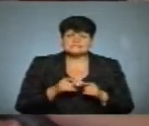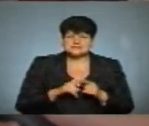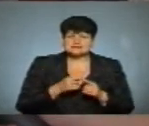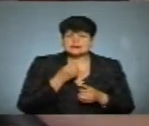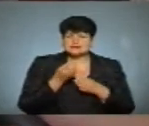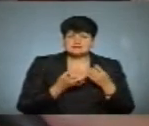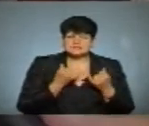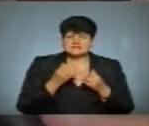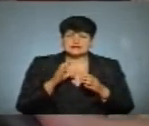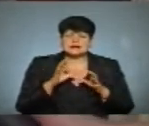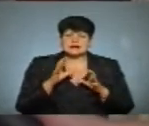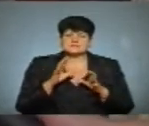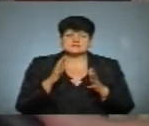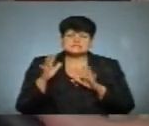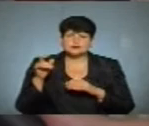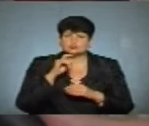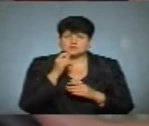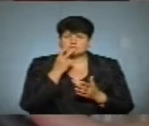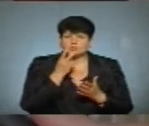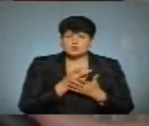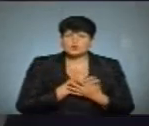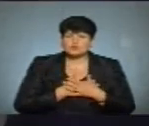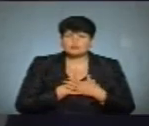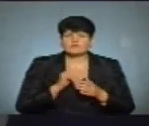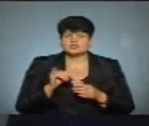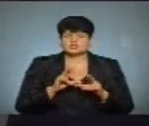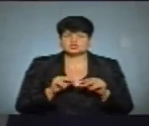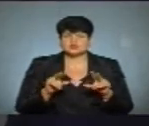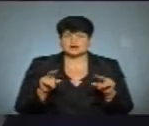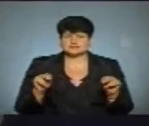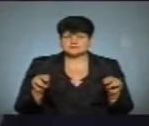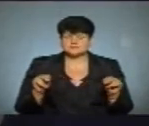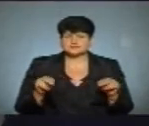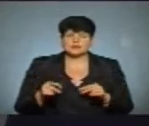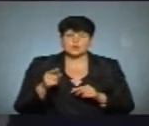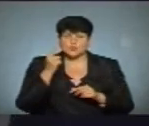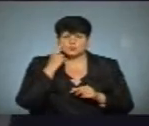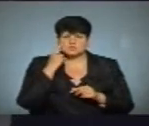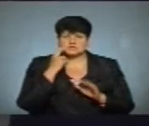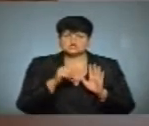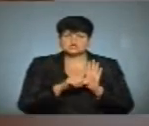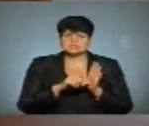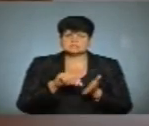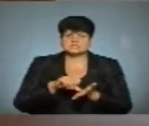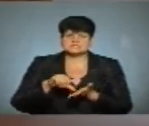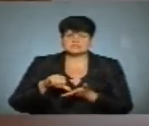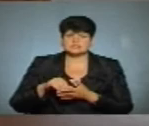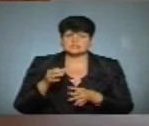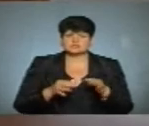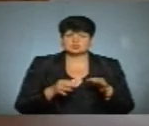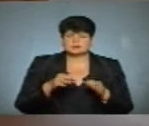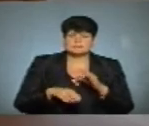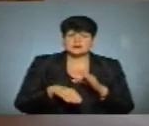для саду українок, яка символізує любов і щастя. Оцінюють вбрання учасників 6 представників журі. При